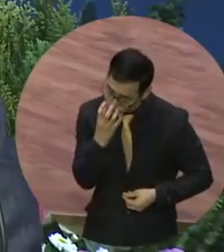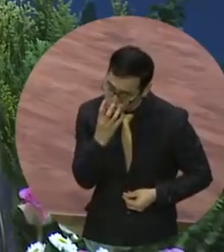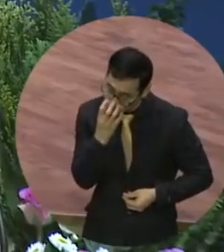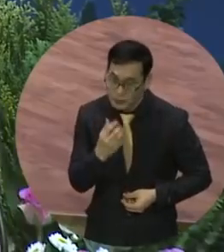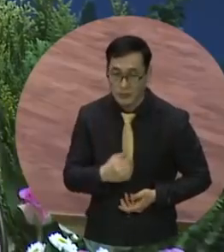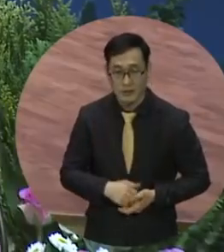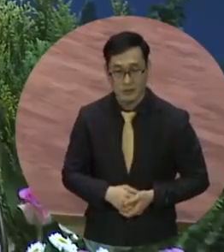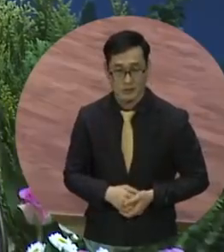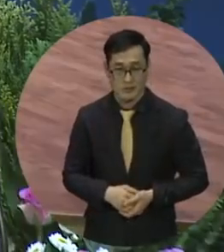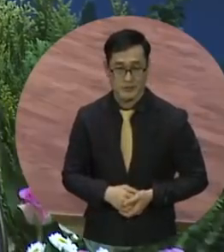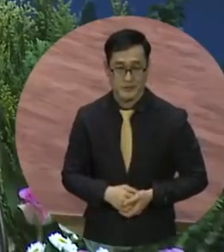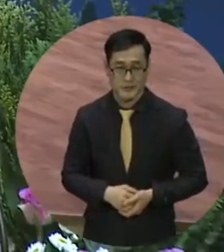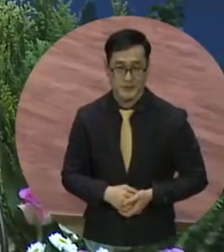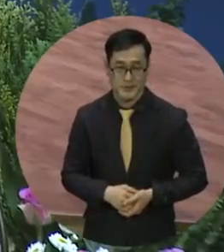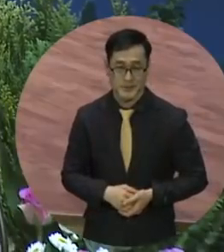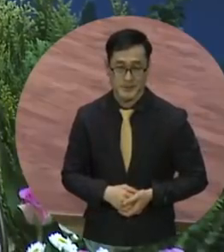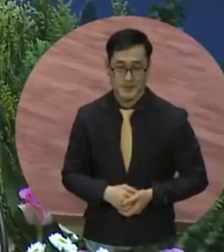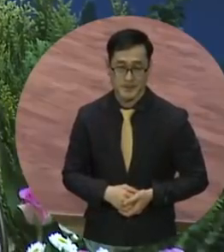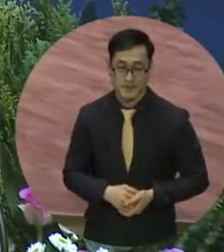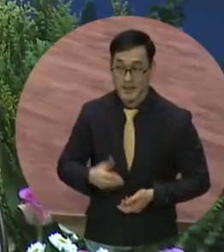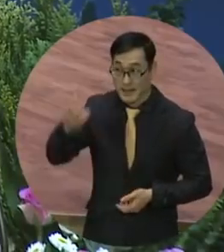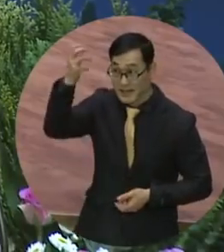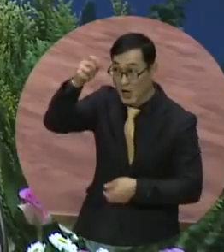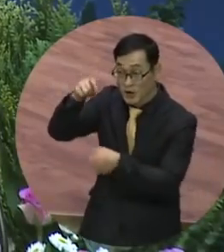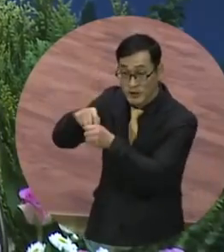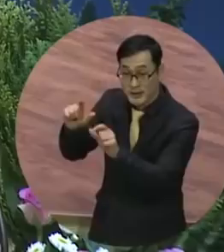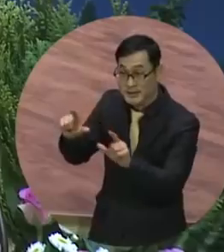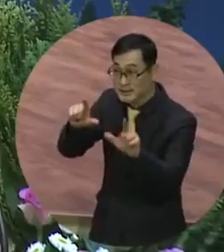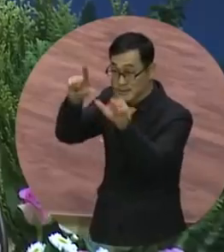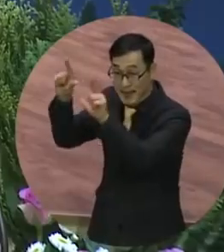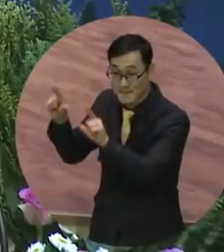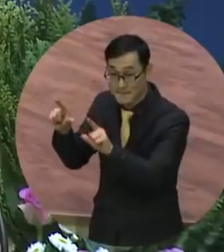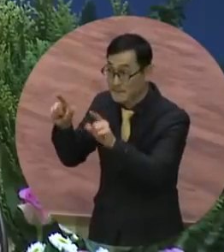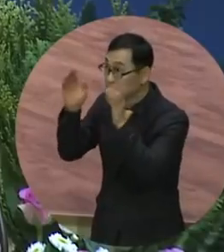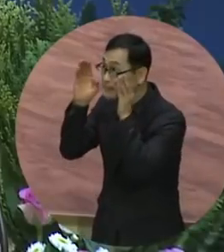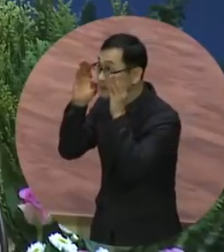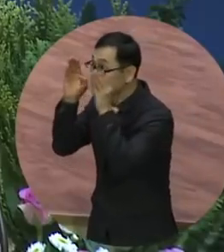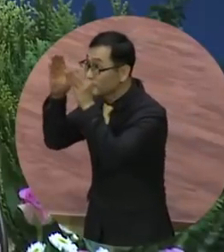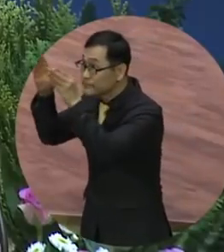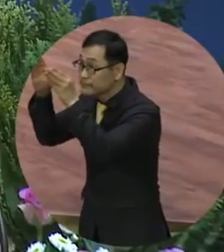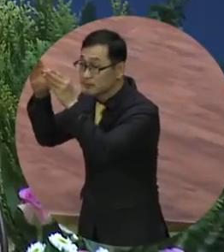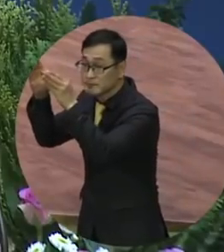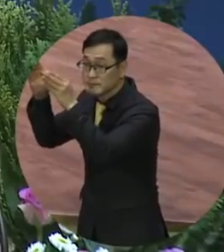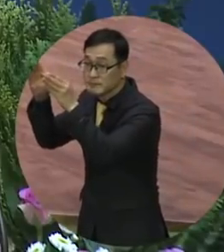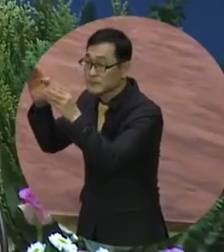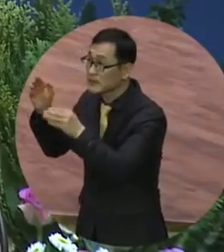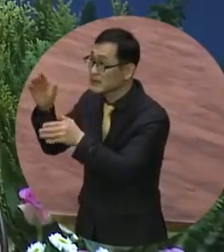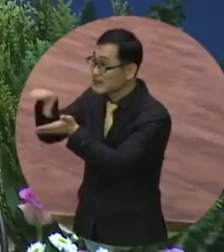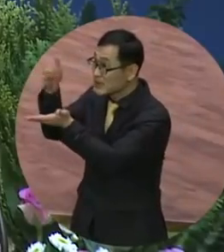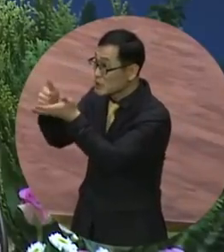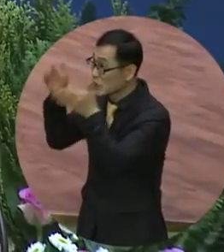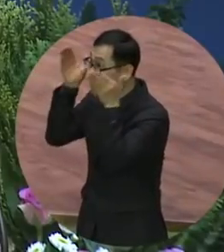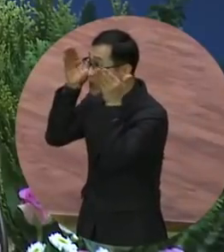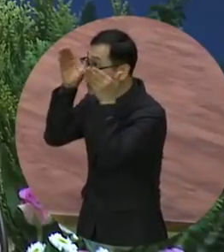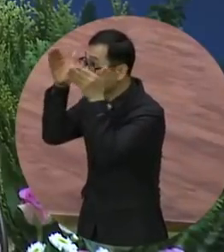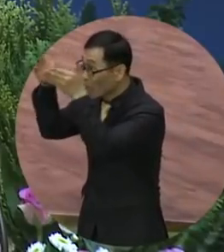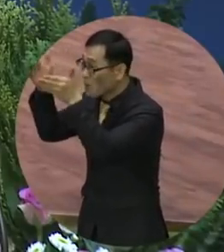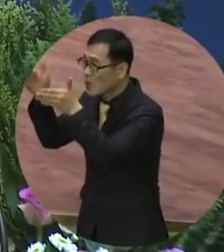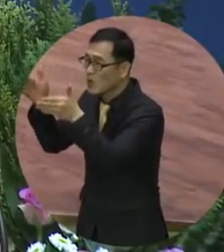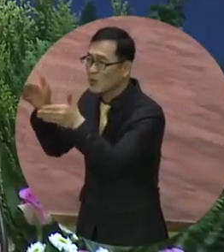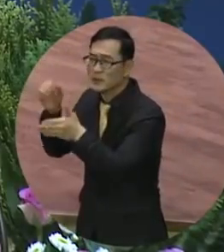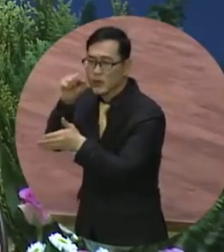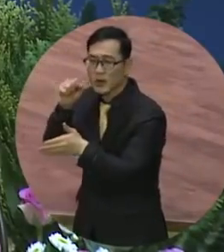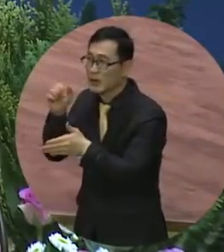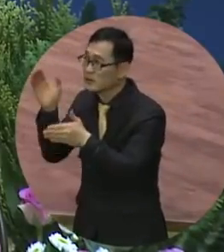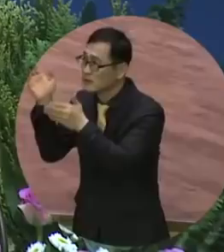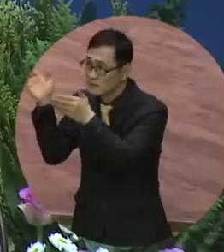우리가 영적 삶을 사는데 그리스도가 아닌 다른 것 바라볼 때 다른 것과 비교하면요